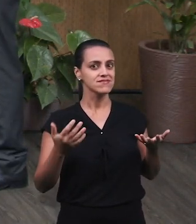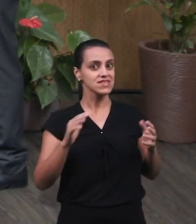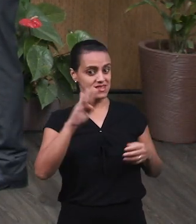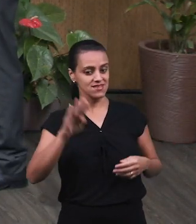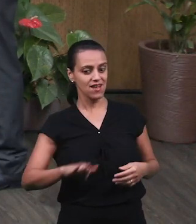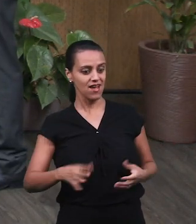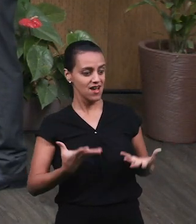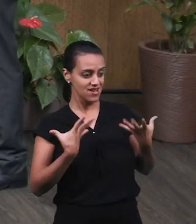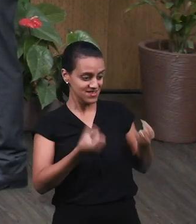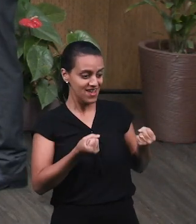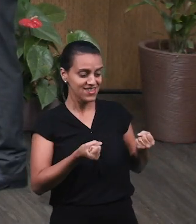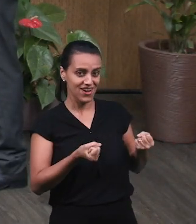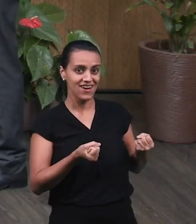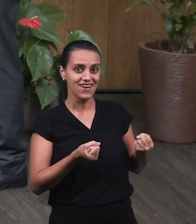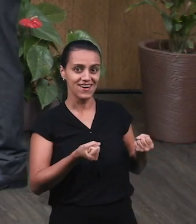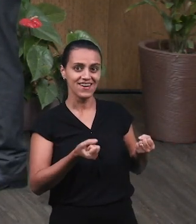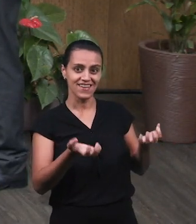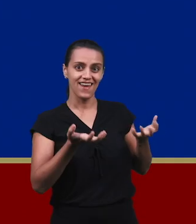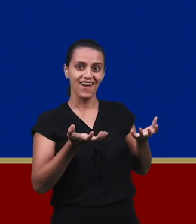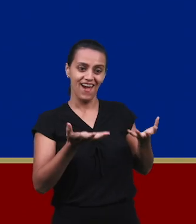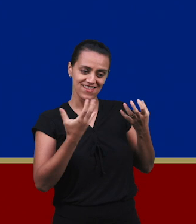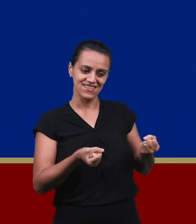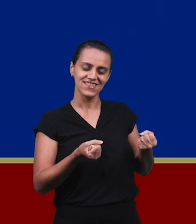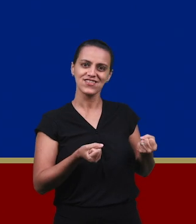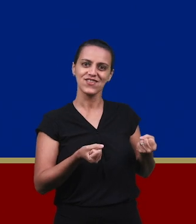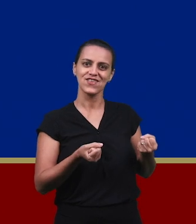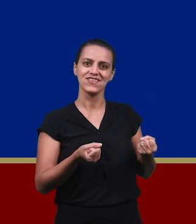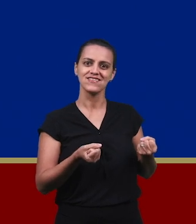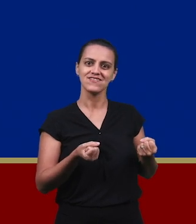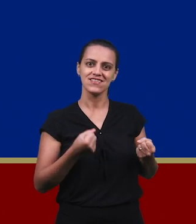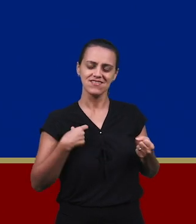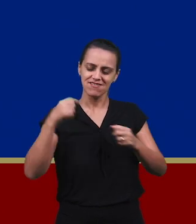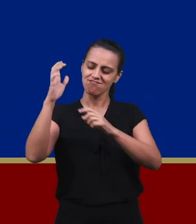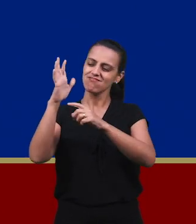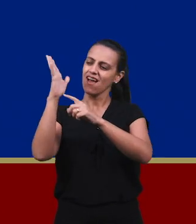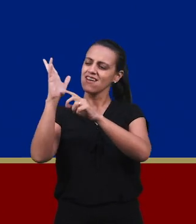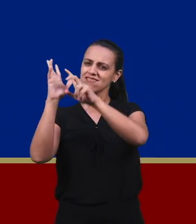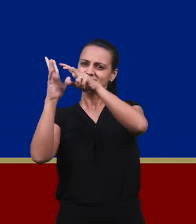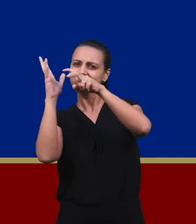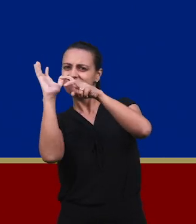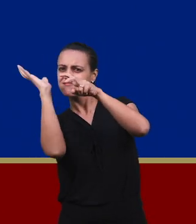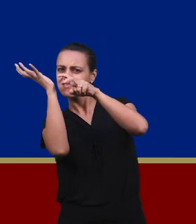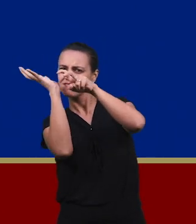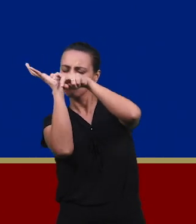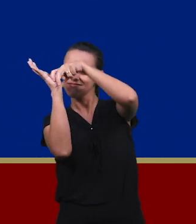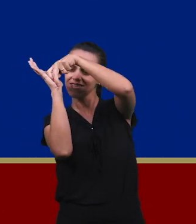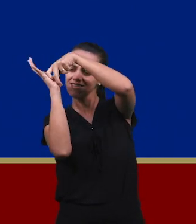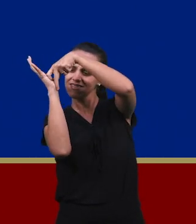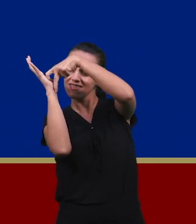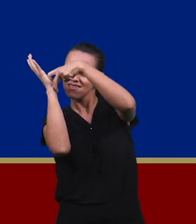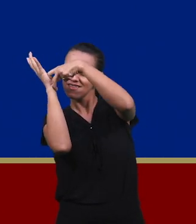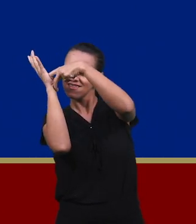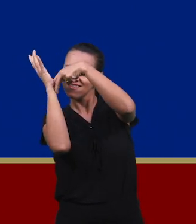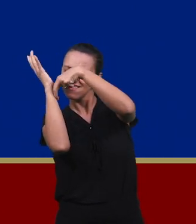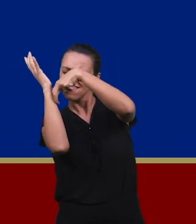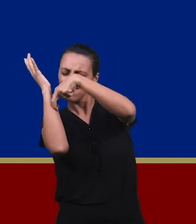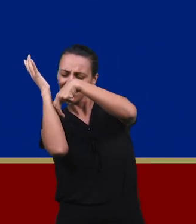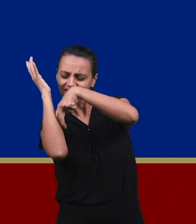dit, et en se dépêchant, il est descendu, il a reçu avec